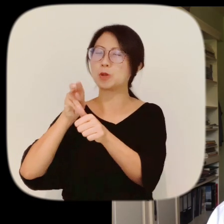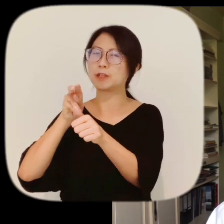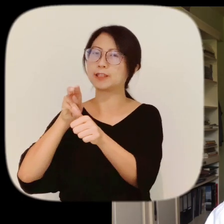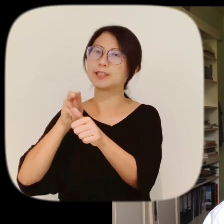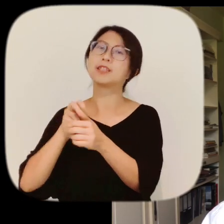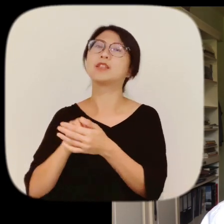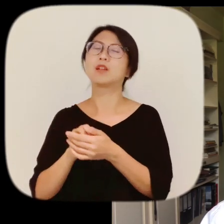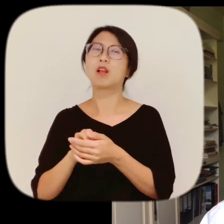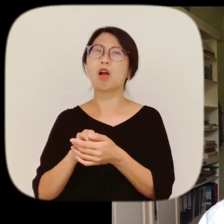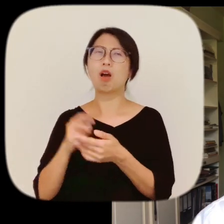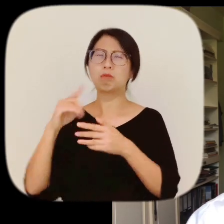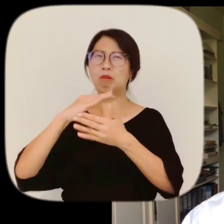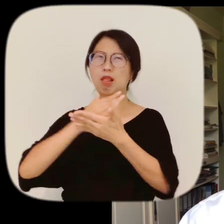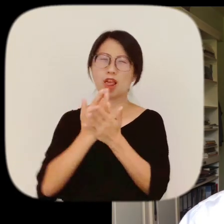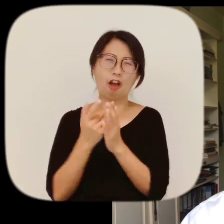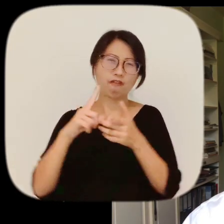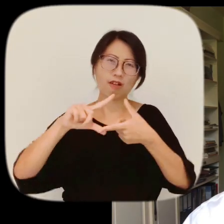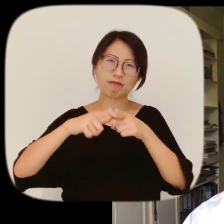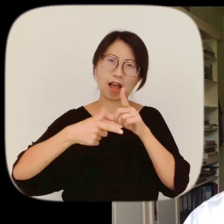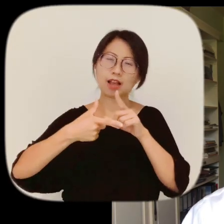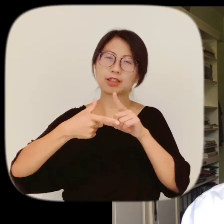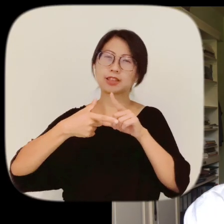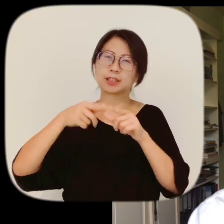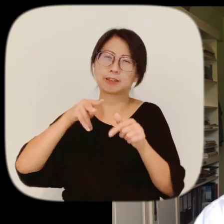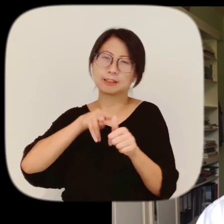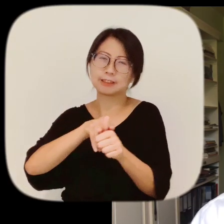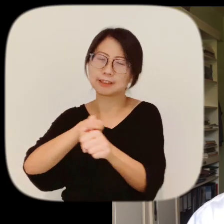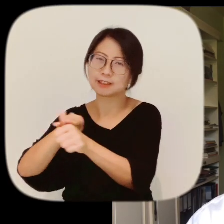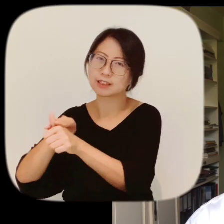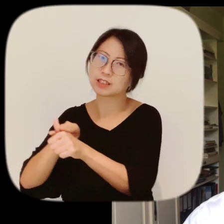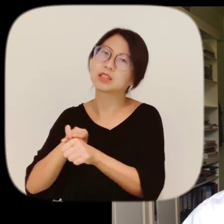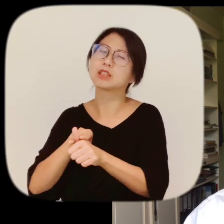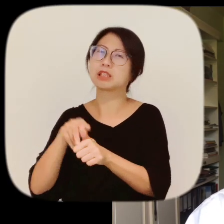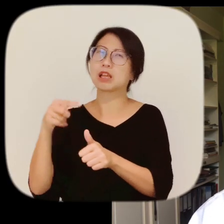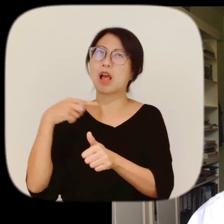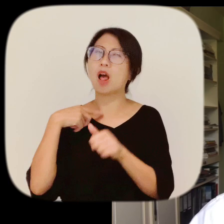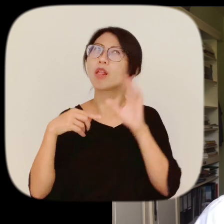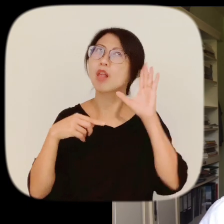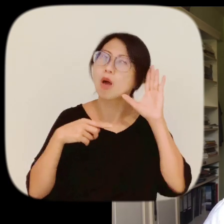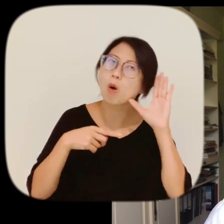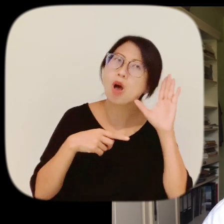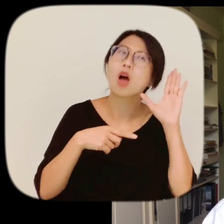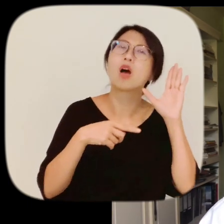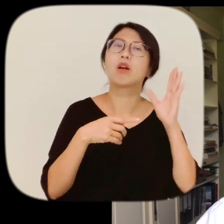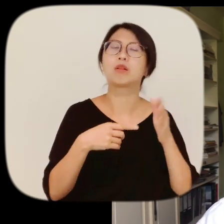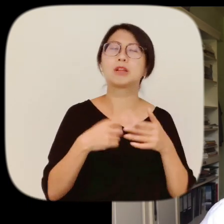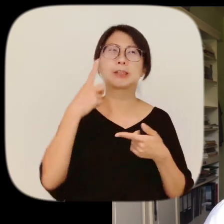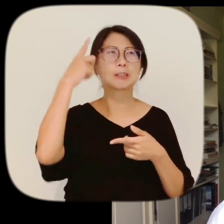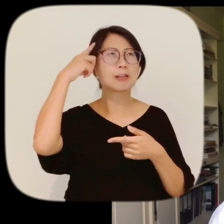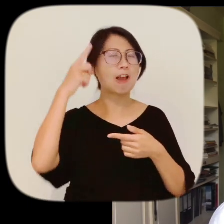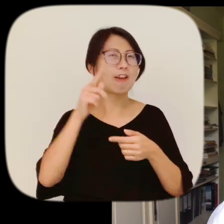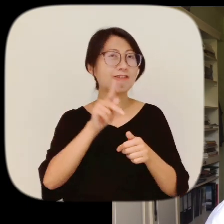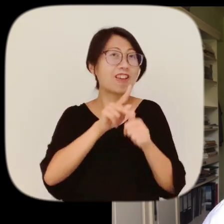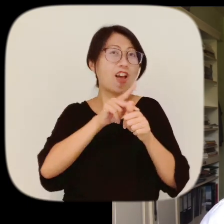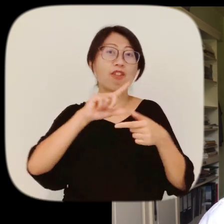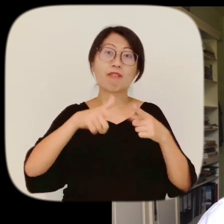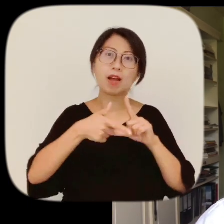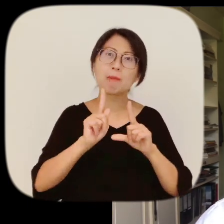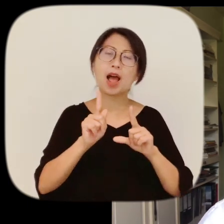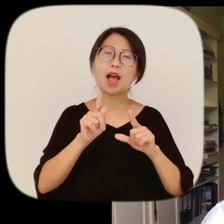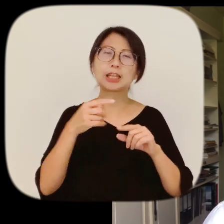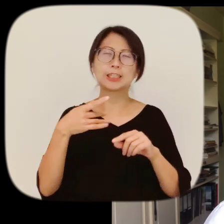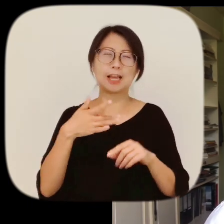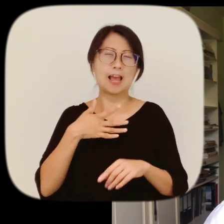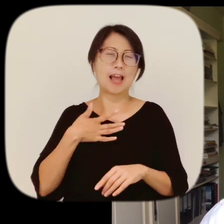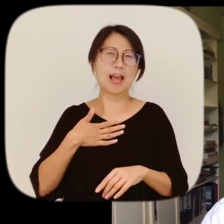巧妙的方法去将人控制起来我上次已经说了他会用种种即是移识啊令